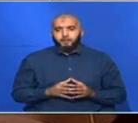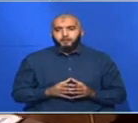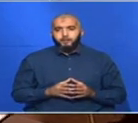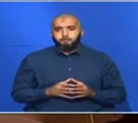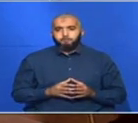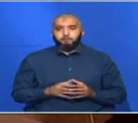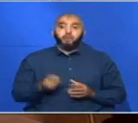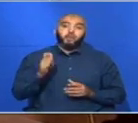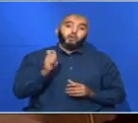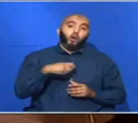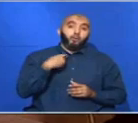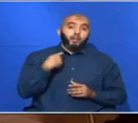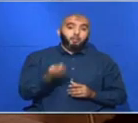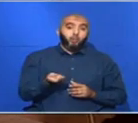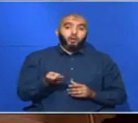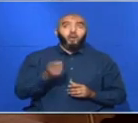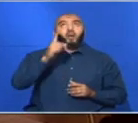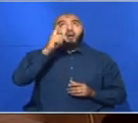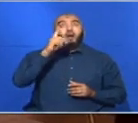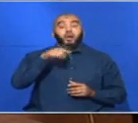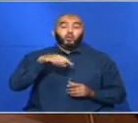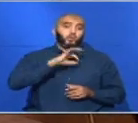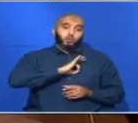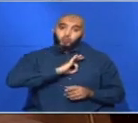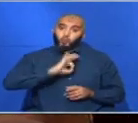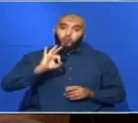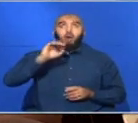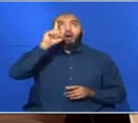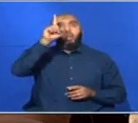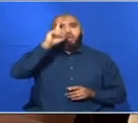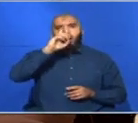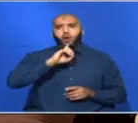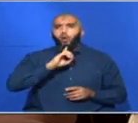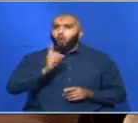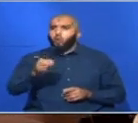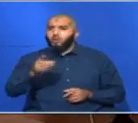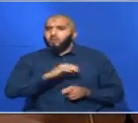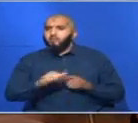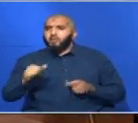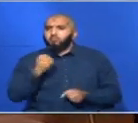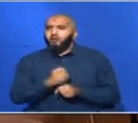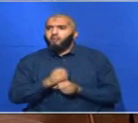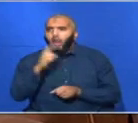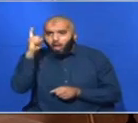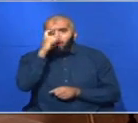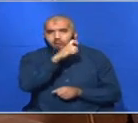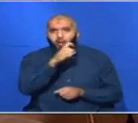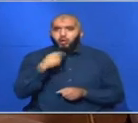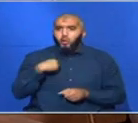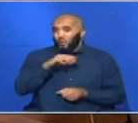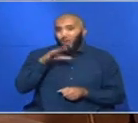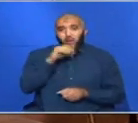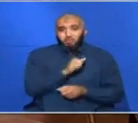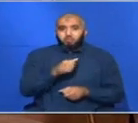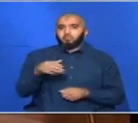ان نتصور بان المولى عز وجل يكلفنا ما لا نقدر عليه ولذلك المولى عز وجل في مستهل